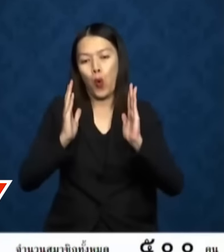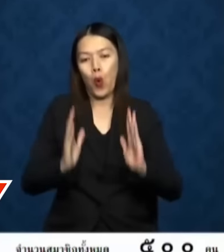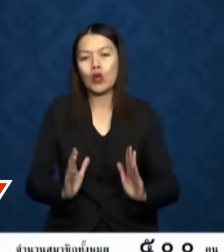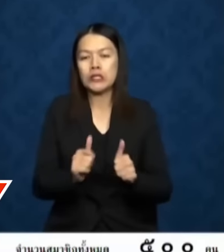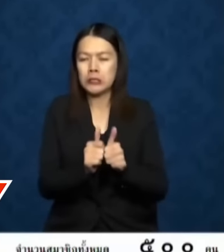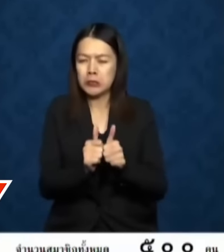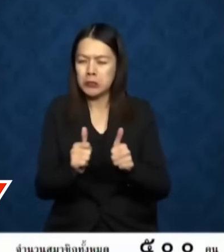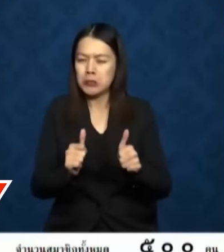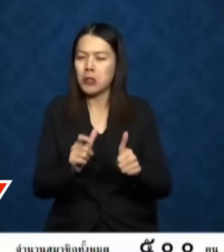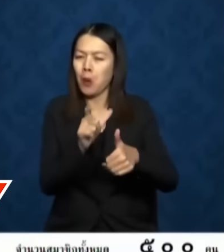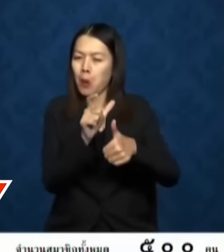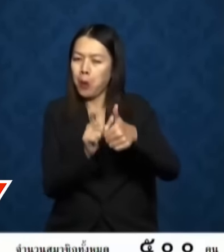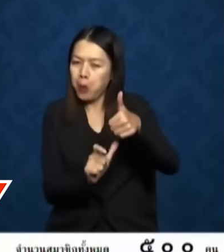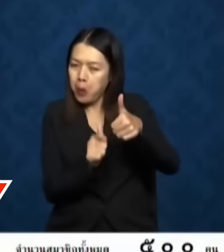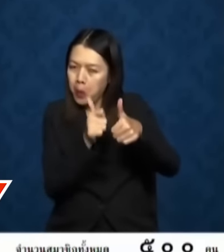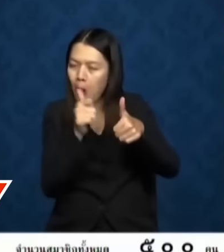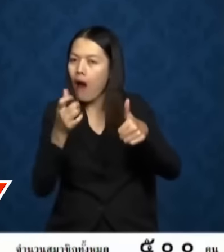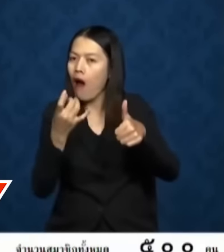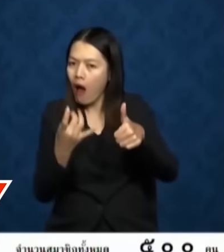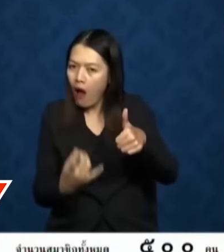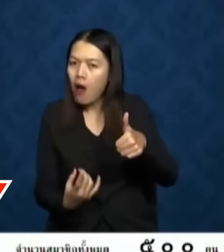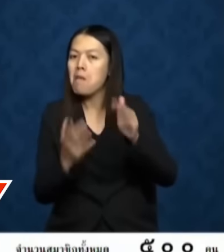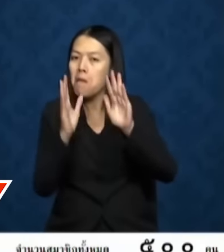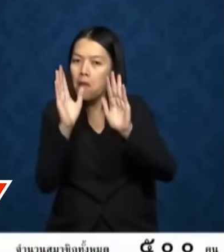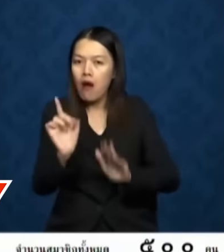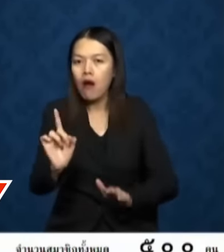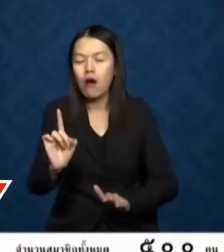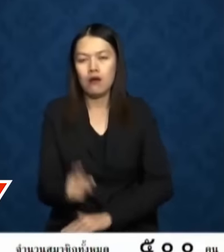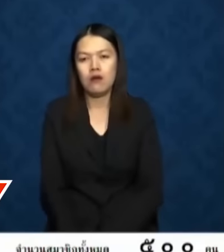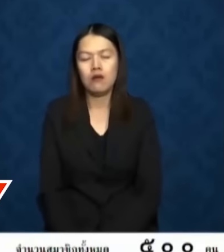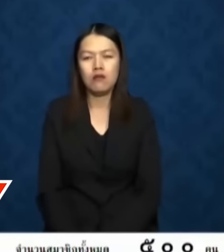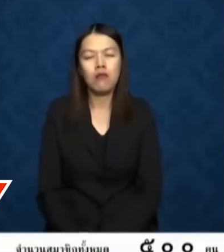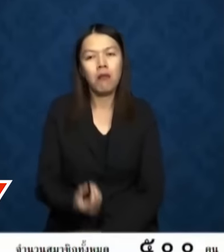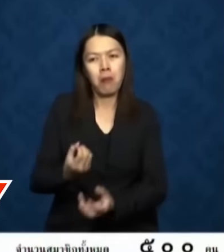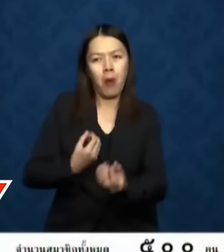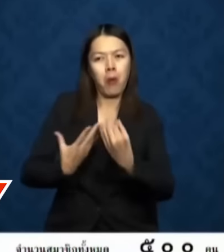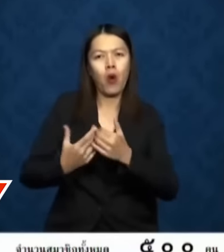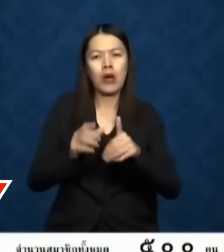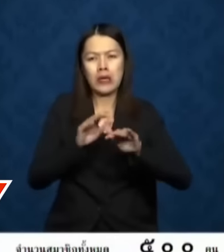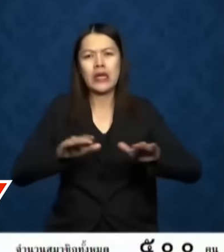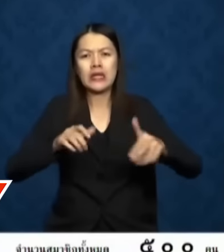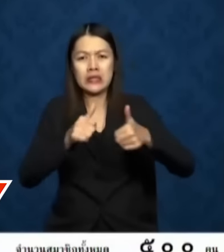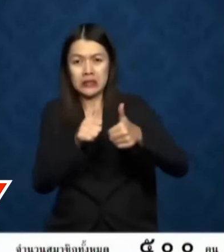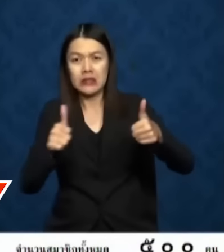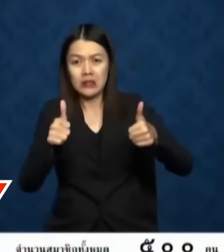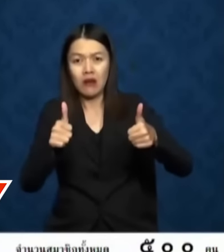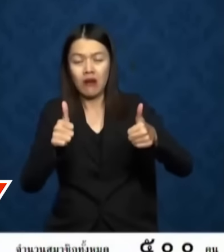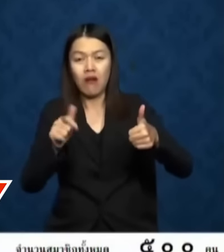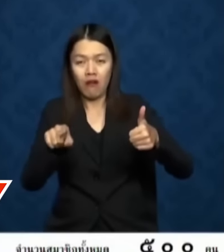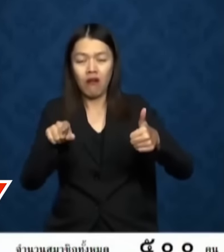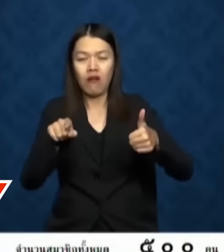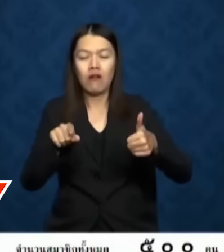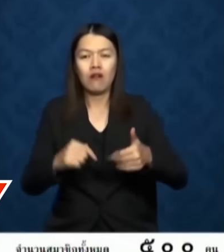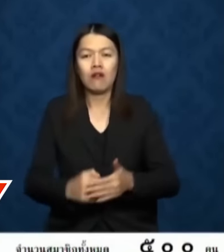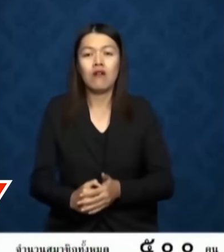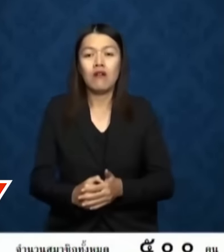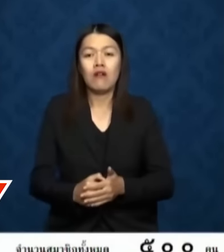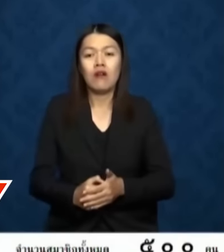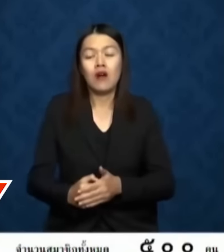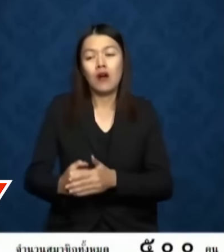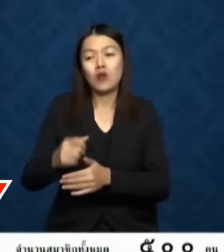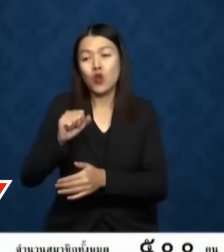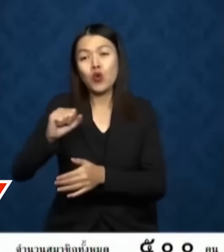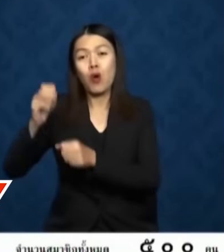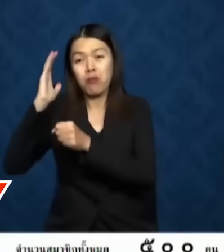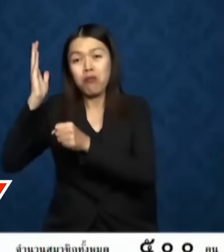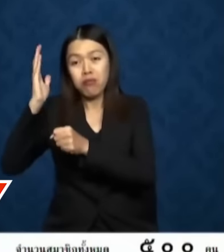าพนั้นคืออะไรนะครับเป็นแบบไหนหลายคนบอกว่าเด็กที่ดีผมได้ยินมาเพื่อนสมาชิกได้อภิปรายไป